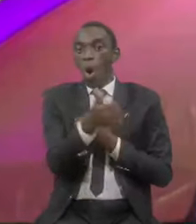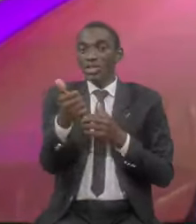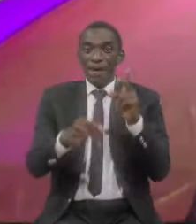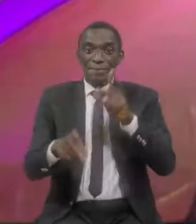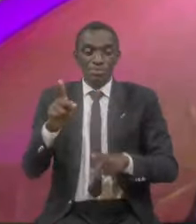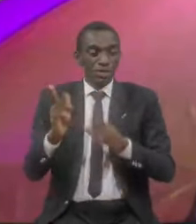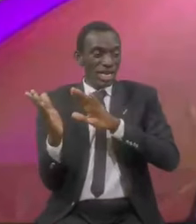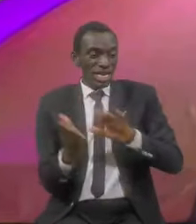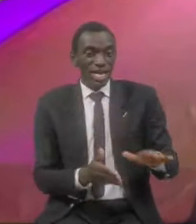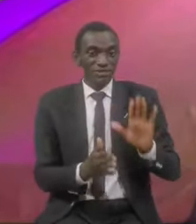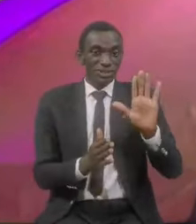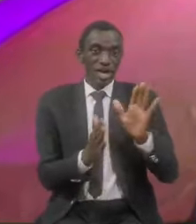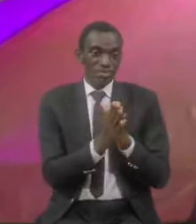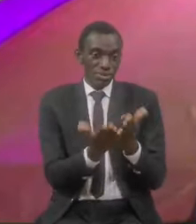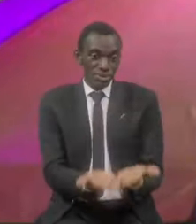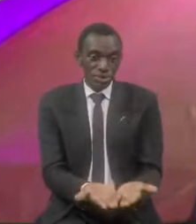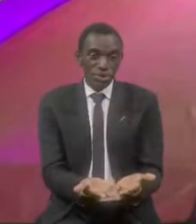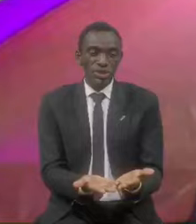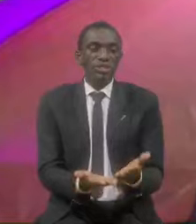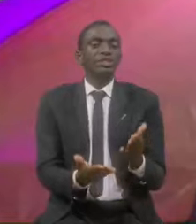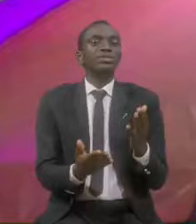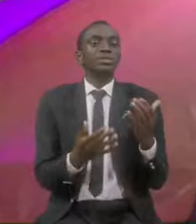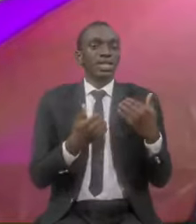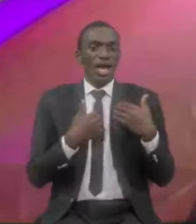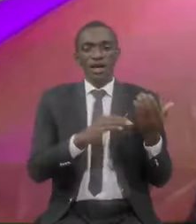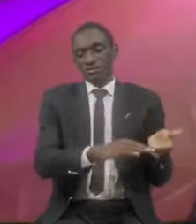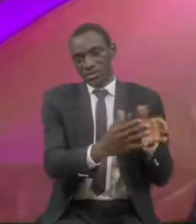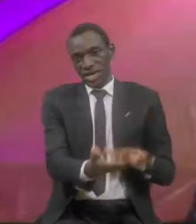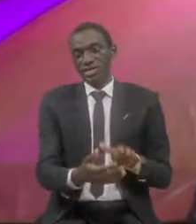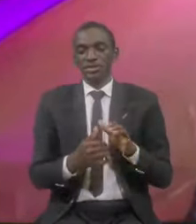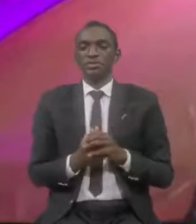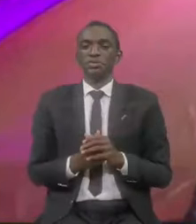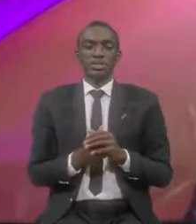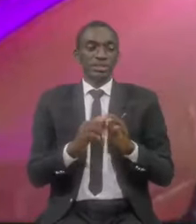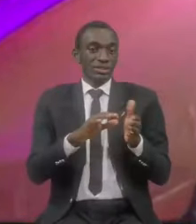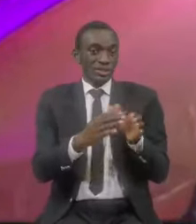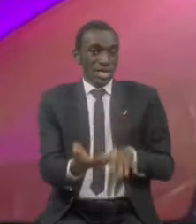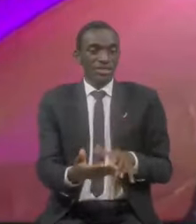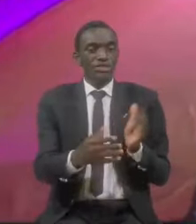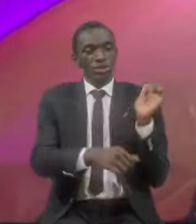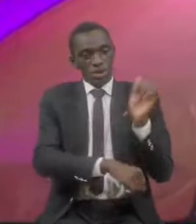Tous les autres qui ont laissé leur livre, la mort les a vaincus.